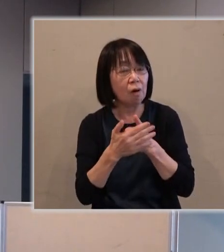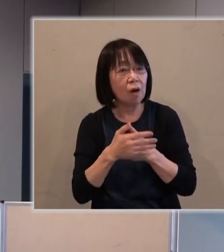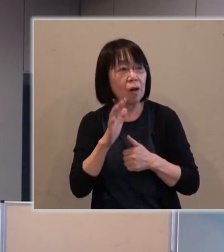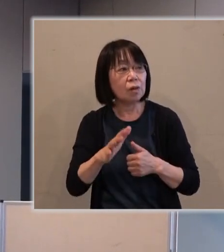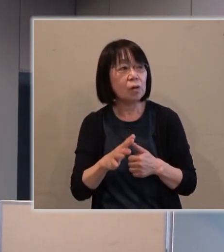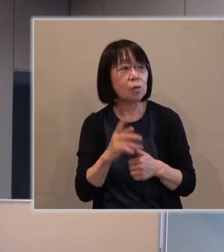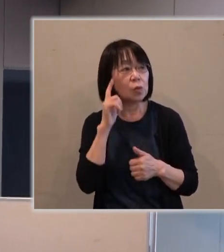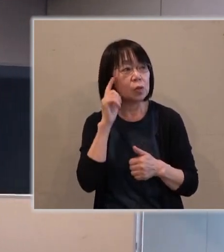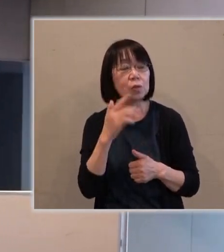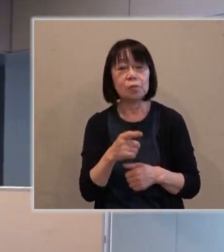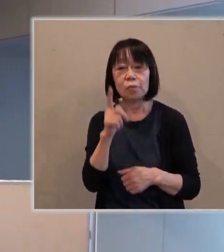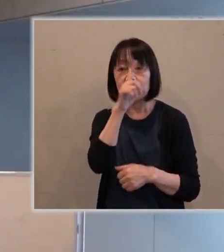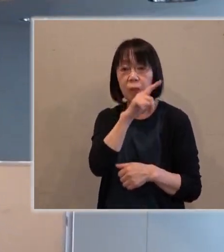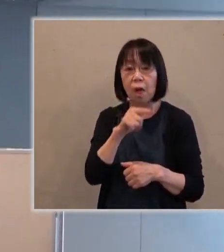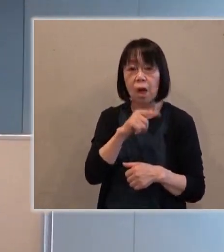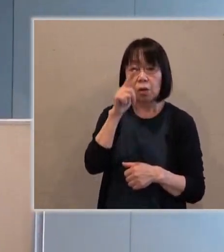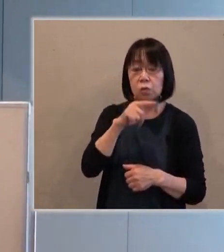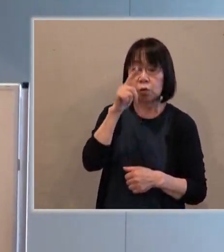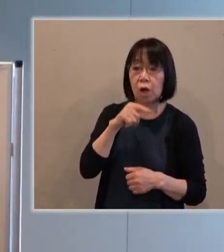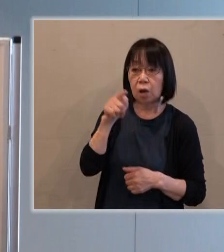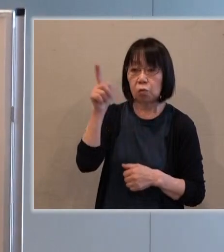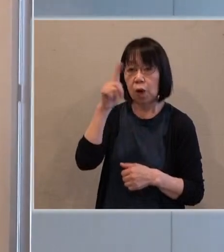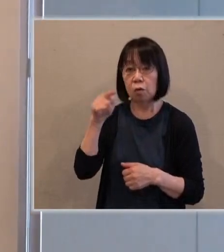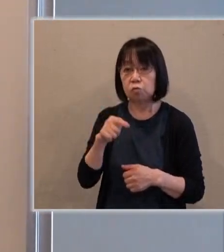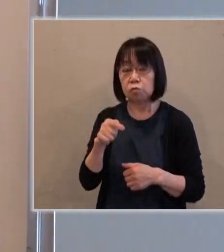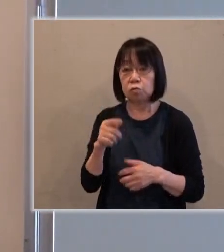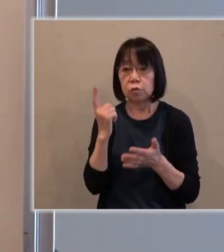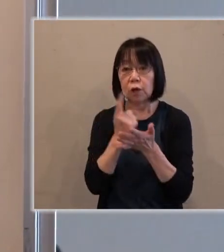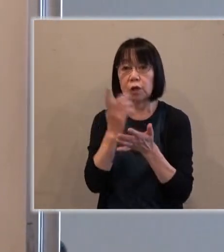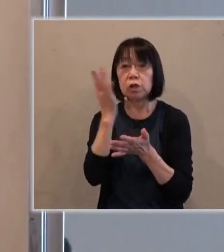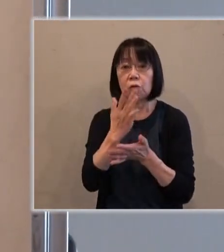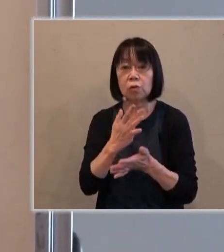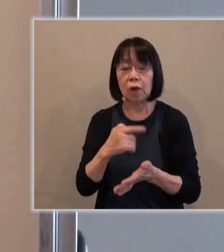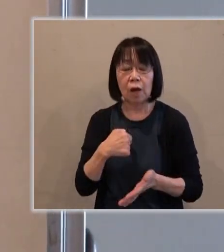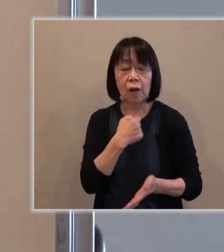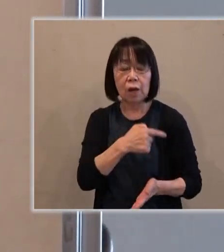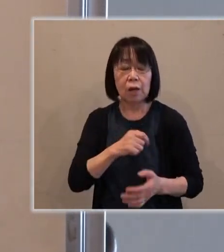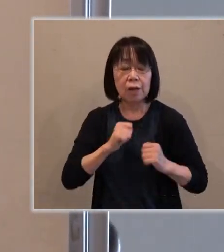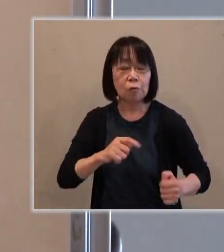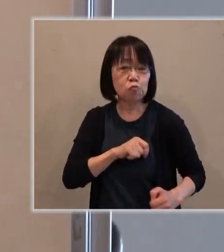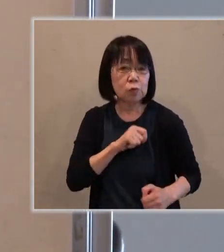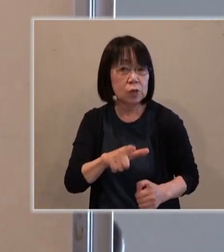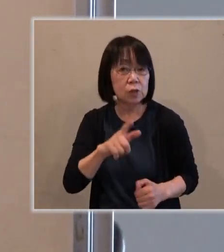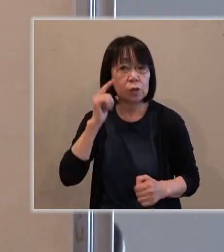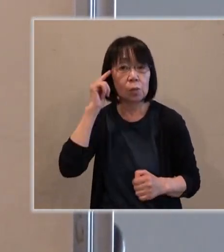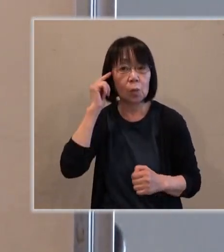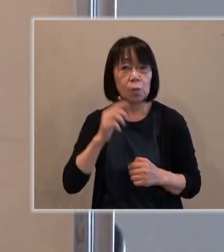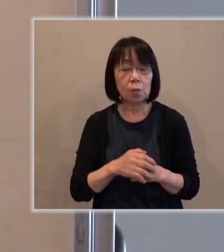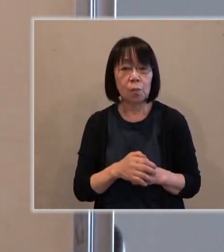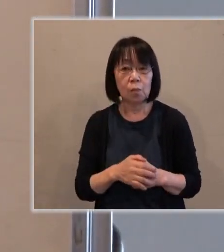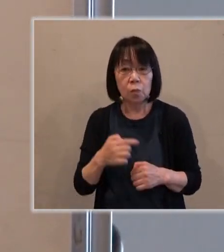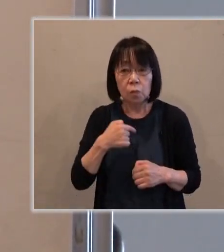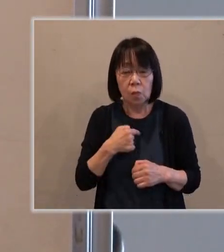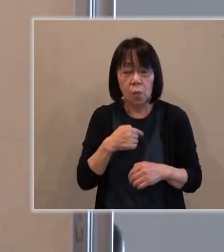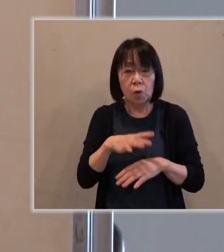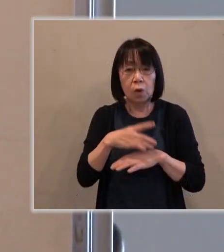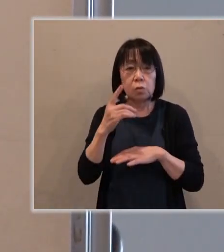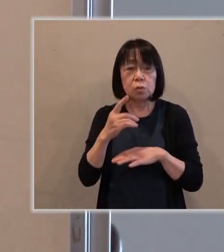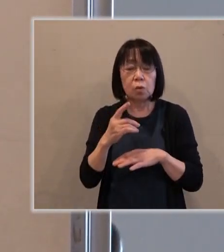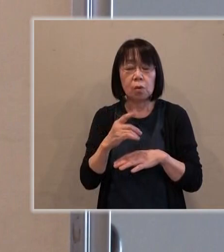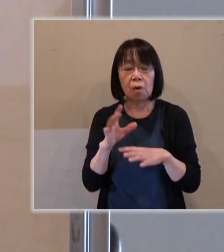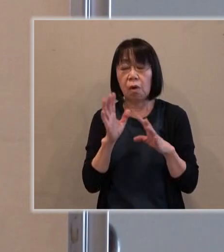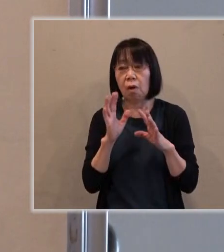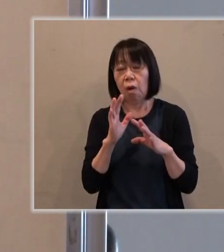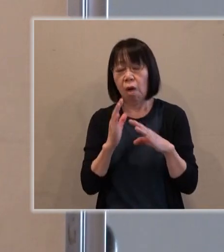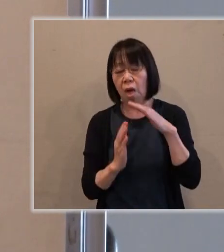でもなんか SNS に限らずやる気じゃないですかね。なんかそれこそ僕もなんかあの最初めっちゃ全然伸びなかった